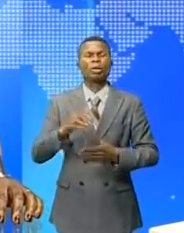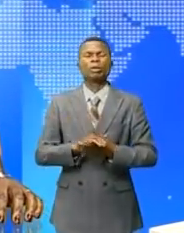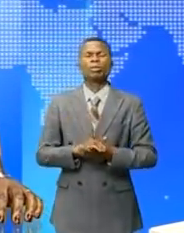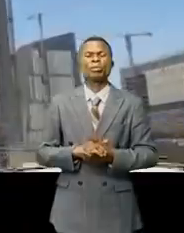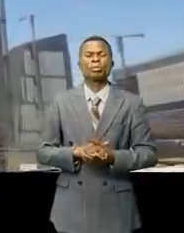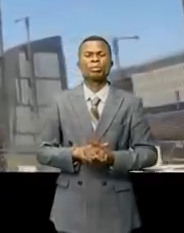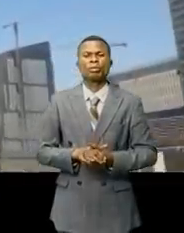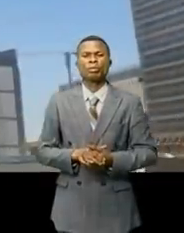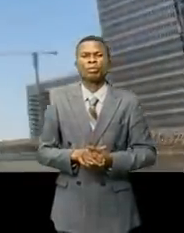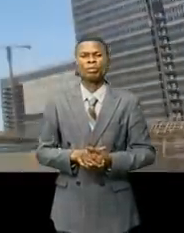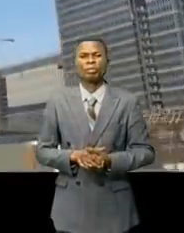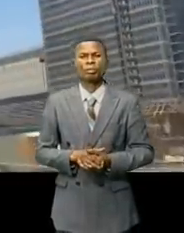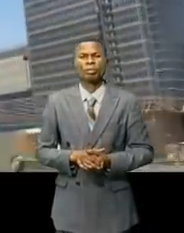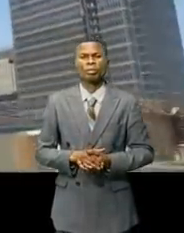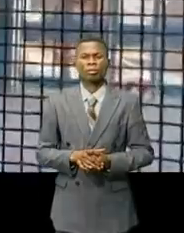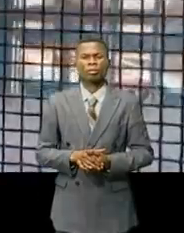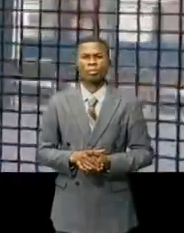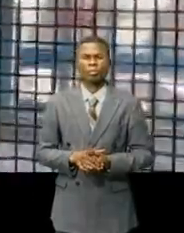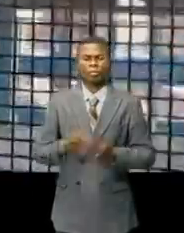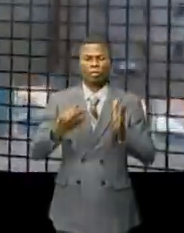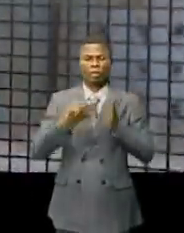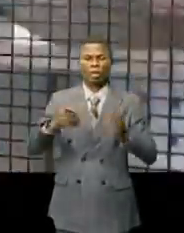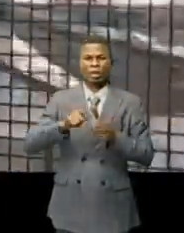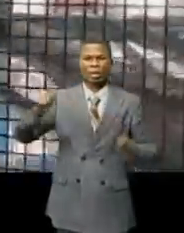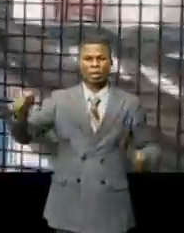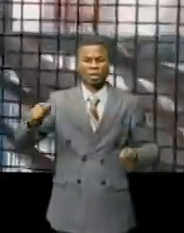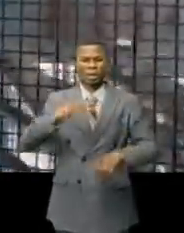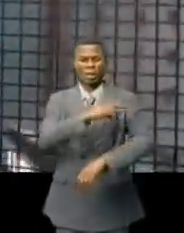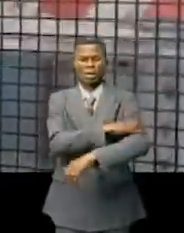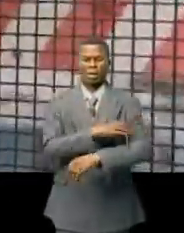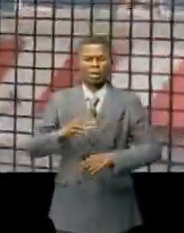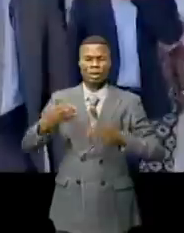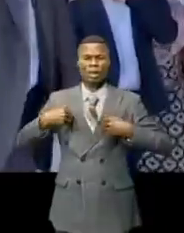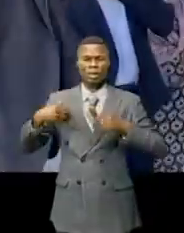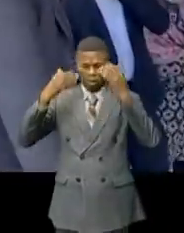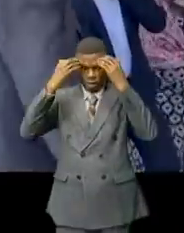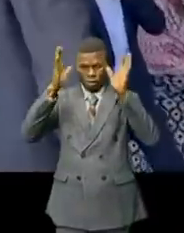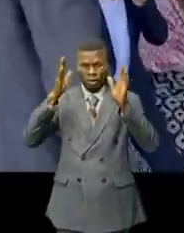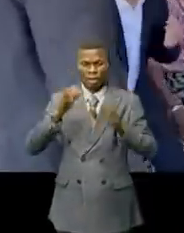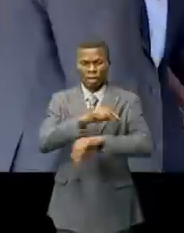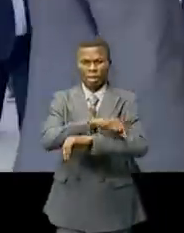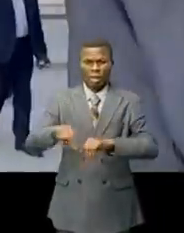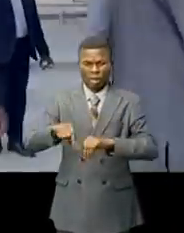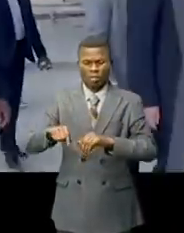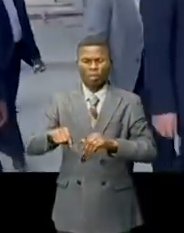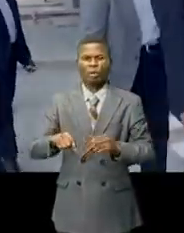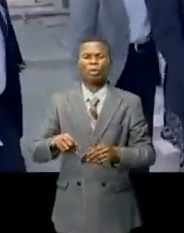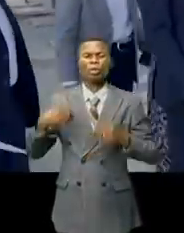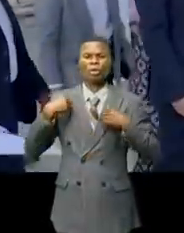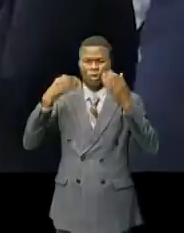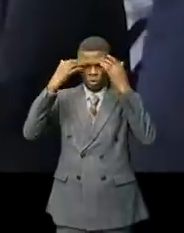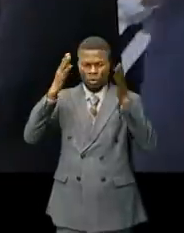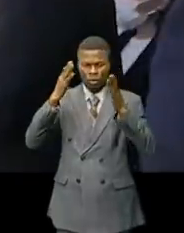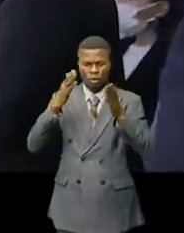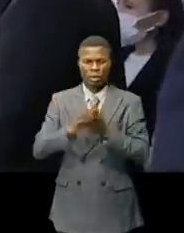reportage situé à 80 km du caire la cité administrative d'égypte alma sa source d'inspiration